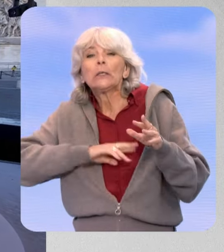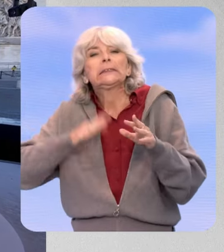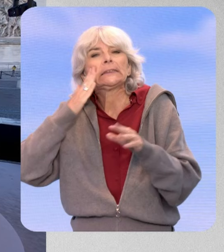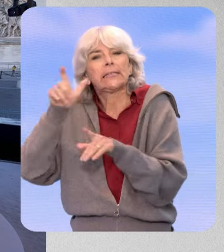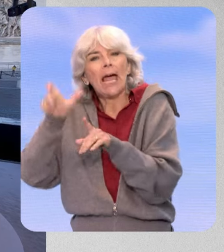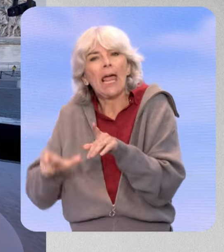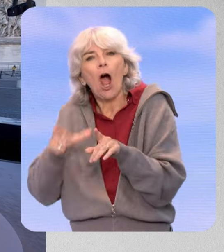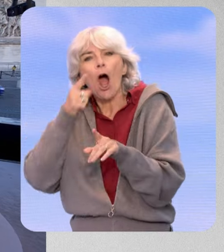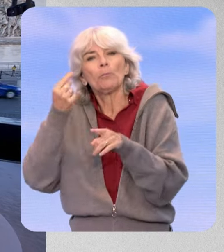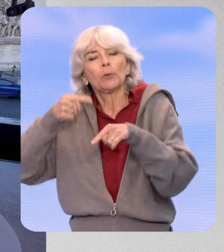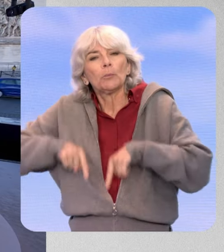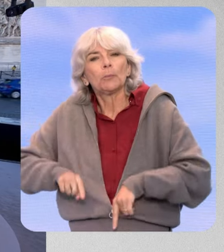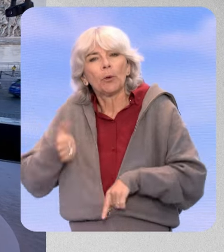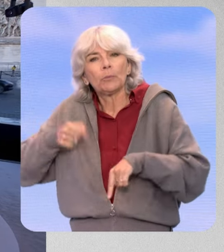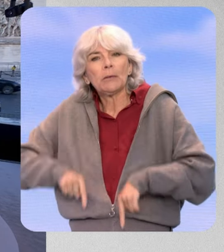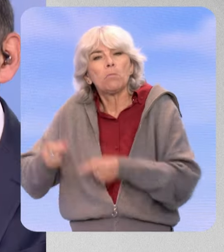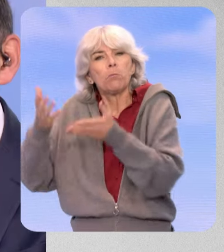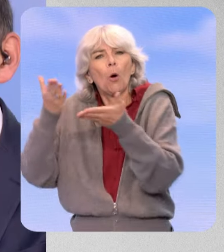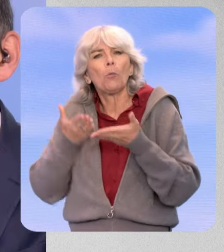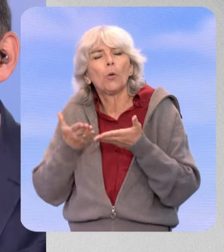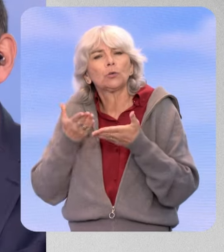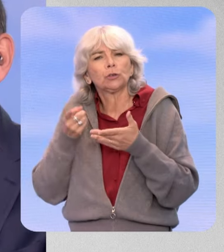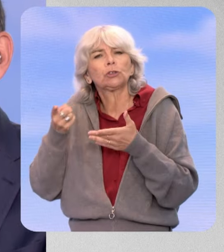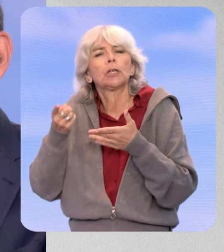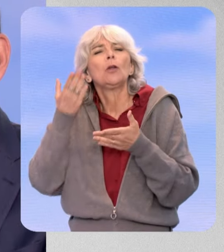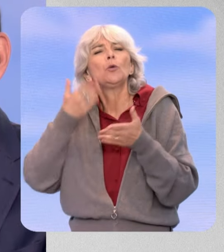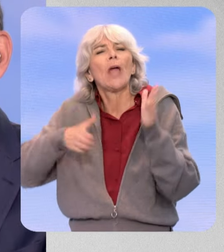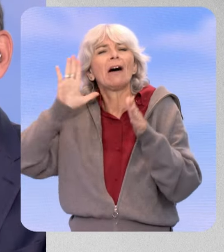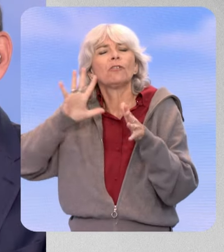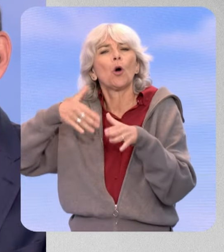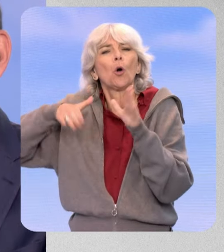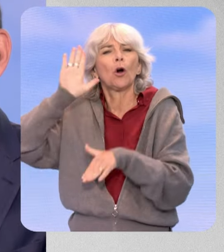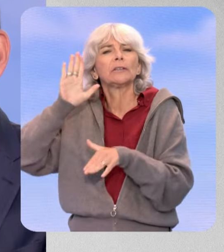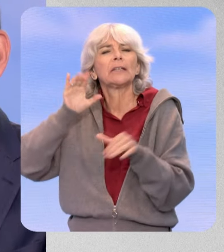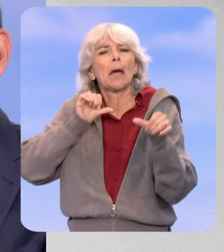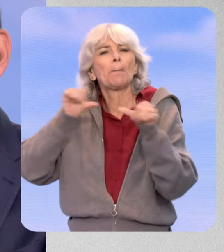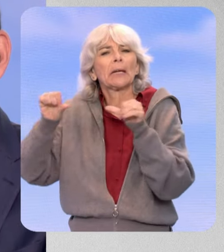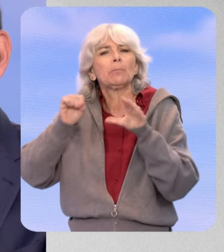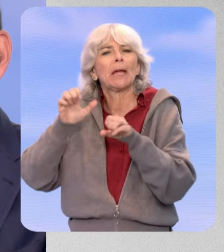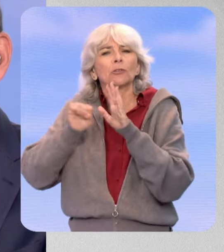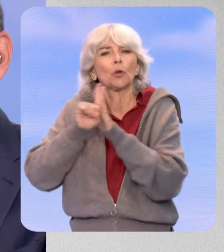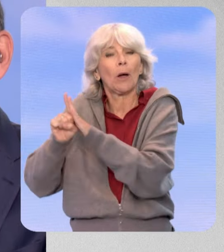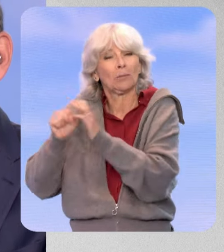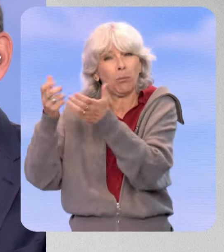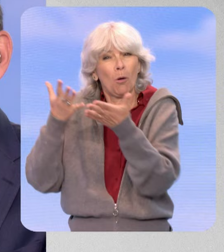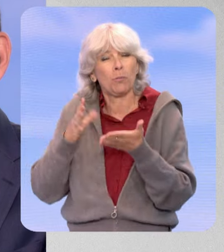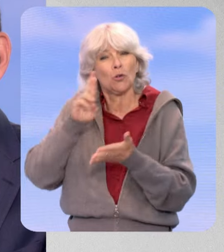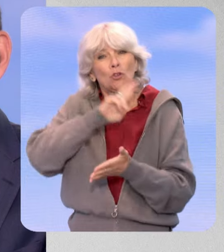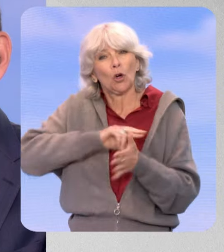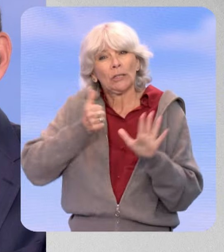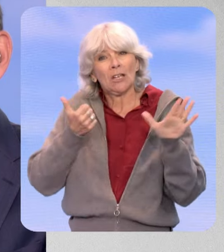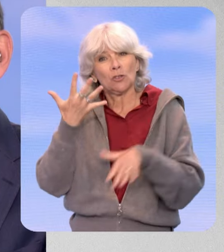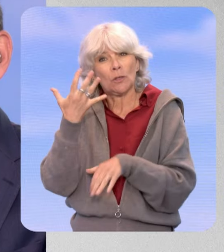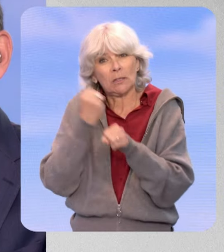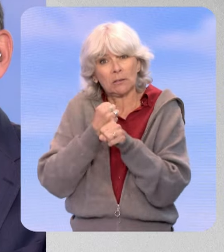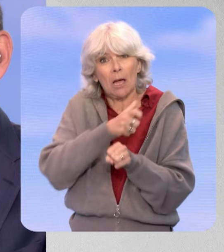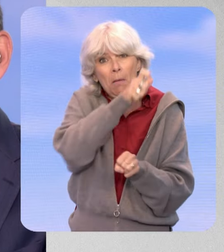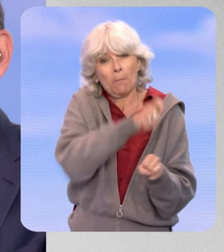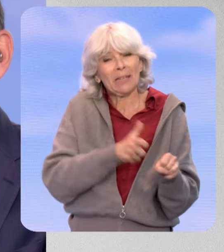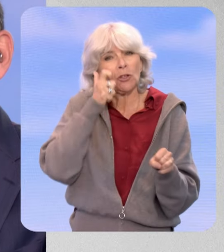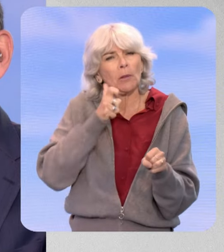Barnier proposait lorsqu'il voulait être candidat à la présidentielle, aux primaires de la droite, la retraite à 65 ans. Emmanuel Macron tient lui aussi à